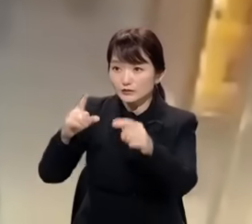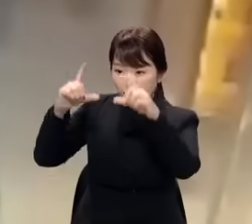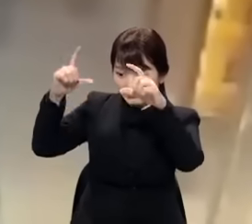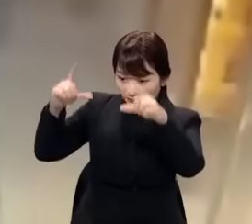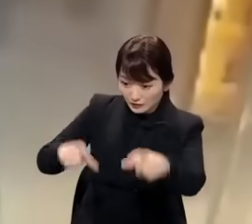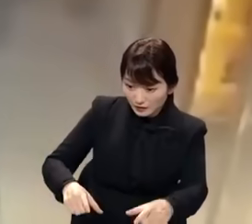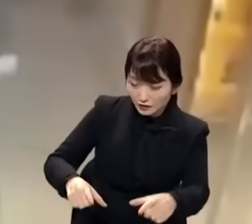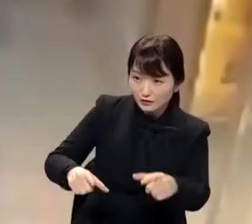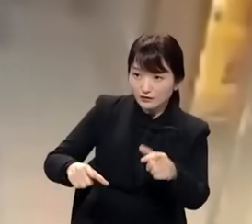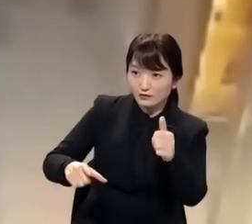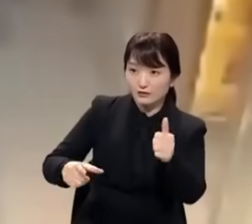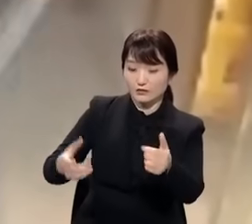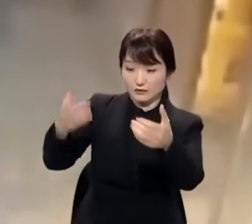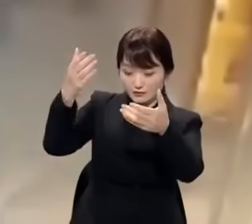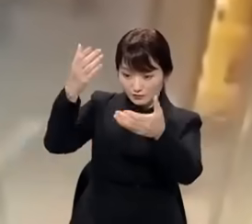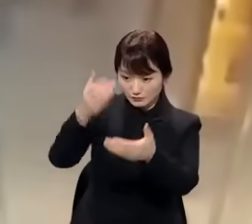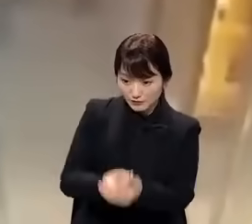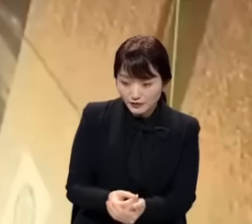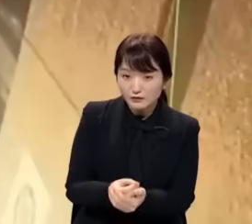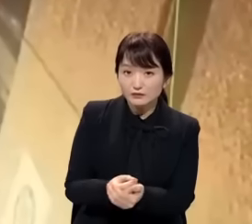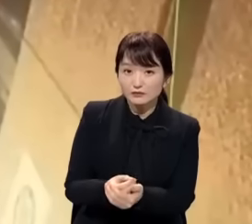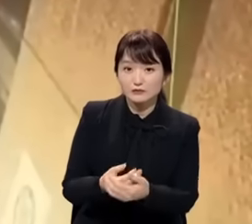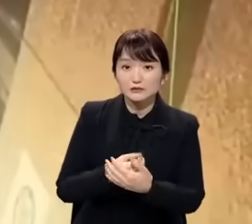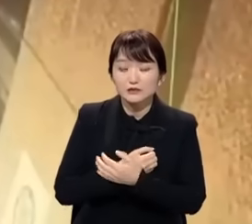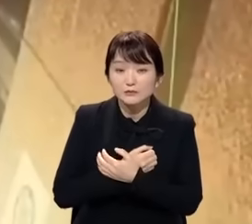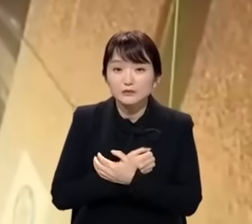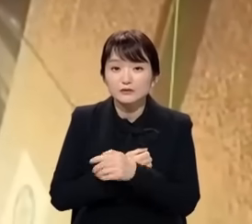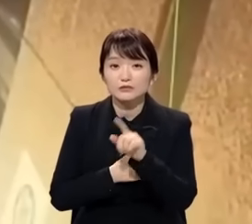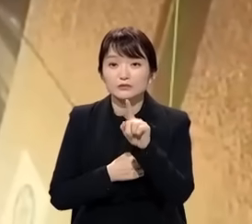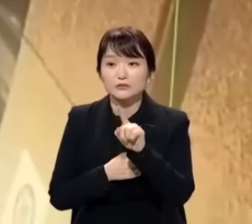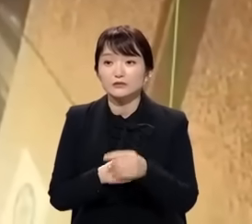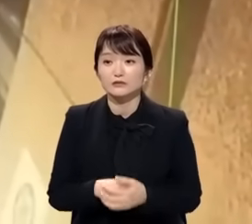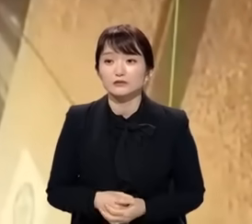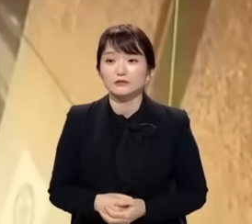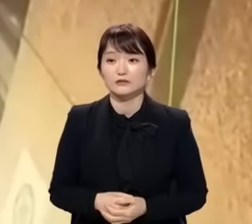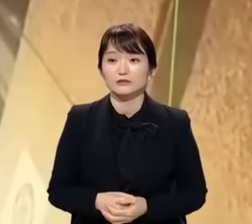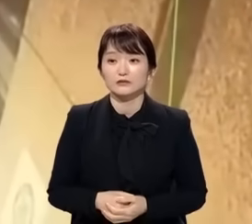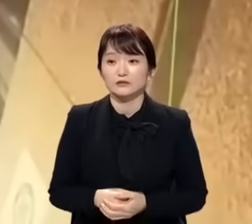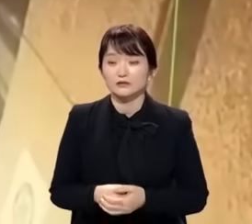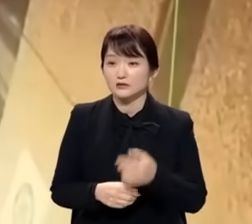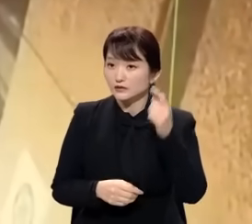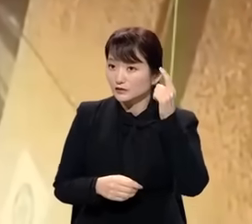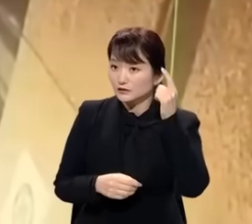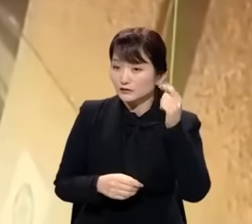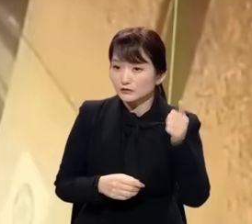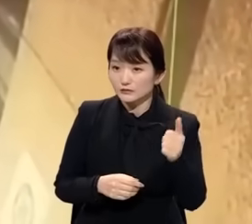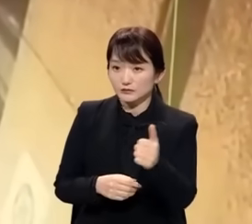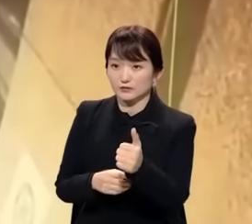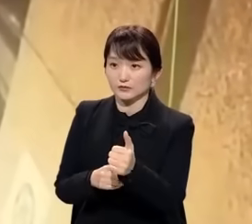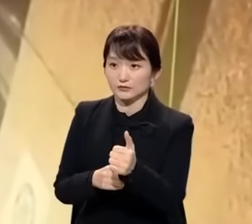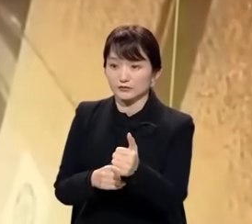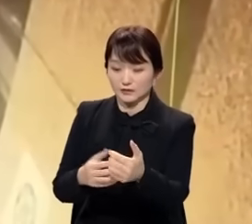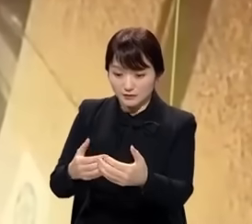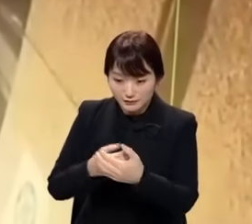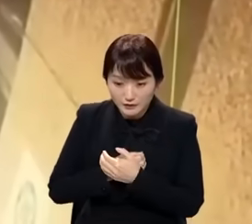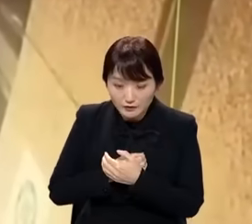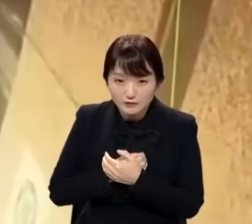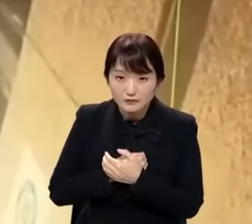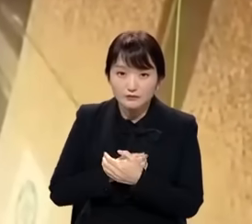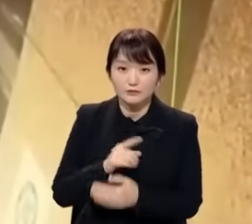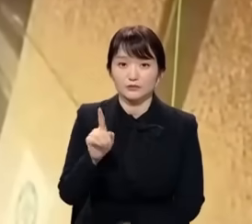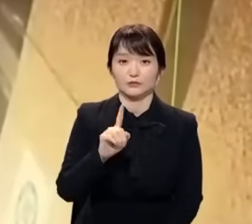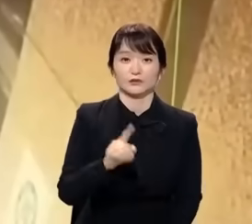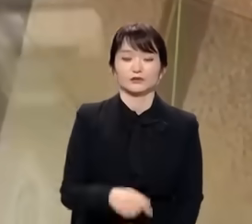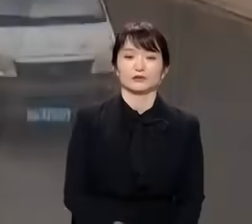떨어지더니 그 사이로 뭔가가 쿵 떨어집니다. 남성은 이 물체를 덥석 잡아드는데요. 네, 당시 남성 이야기 한번 들어보시죠.